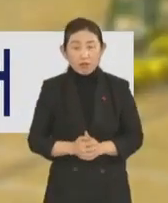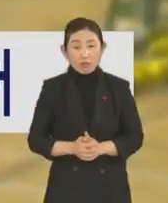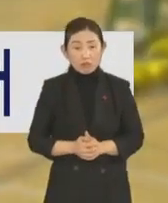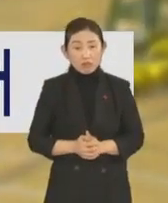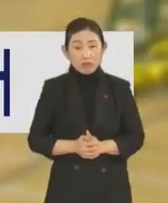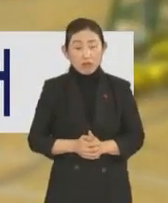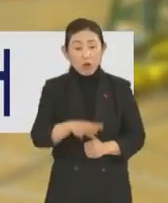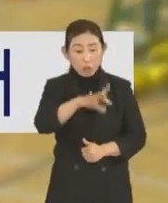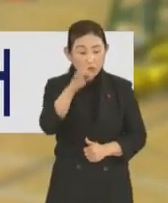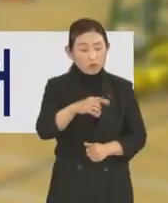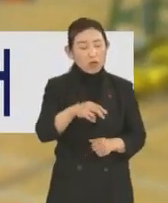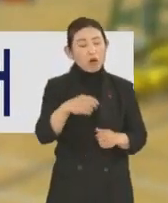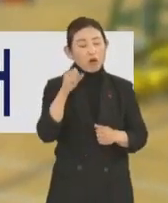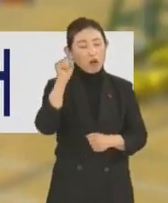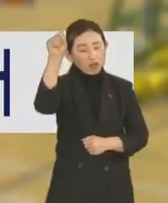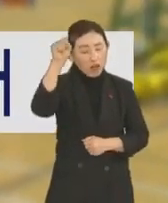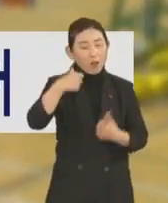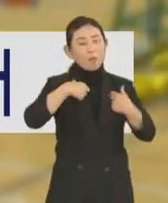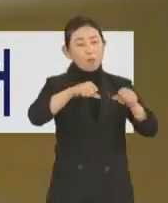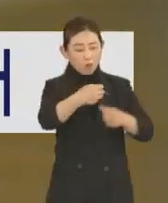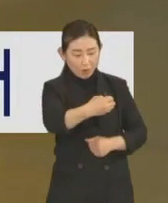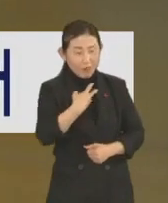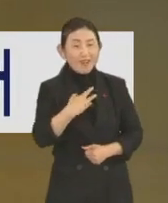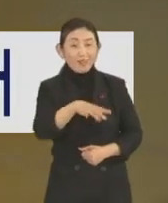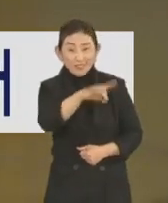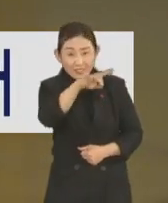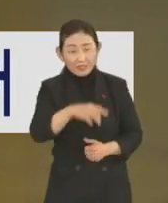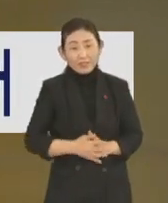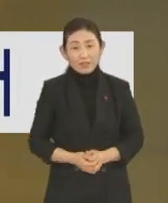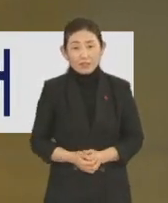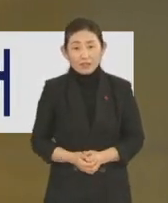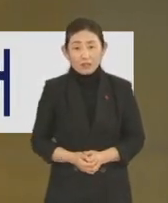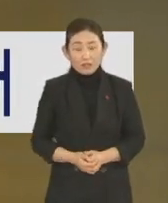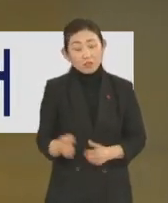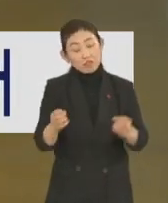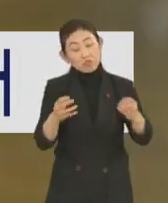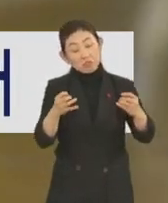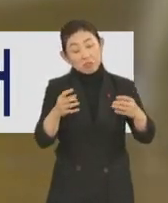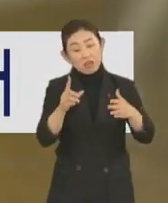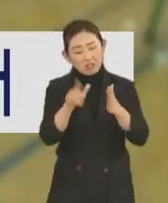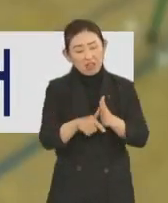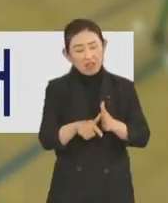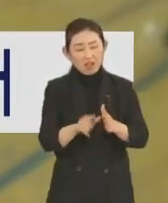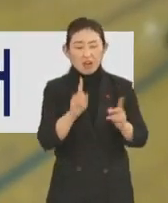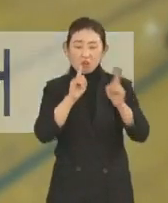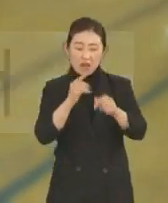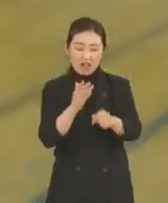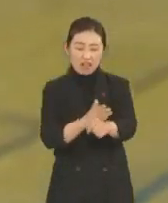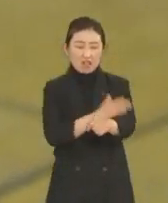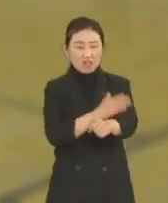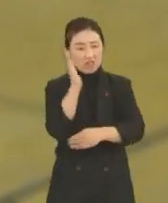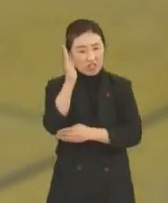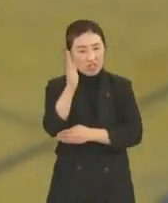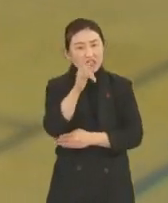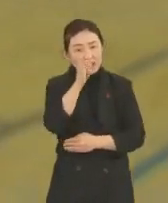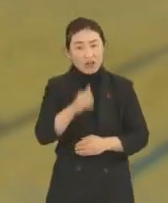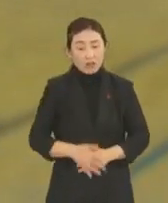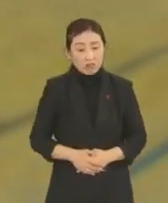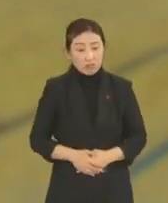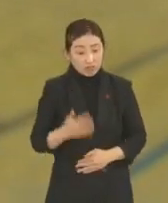사퇴 의사를 먼저 밝힌 건 김 전 의원이고 김 전 의원과 이야기 과정에서 과장에서 말한 부분이 있다며